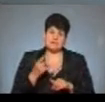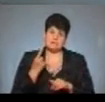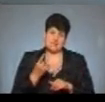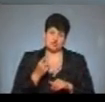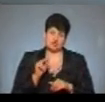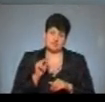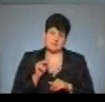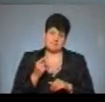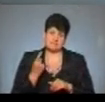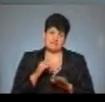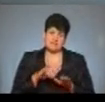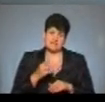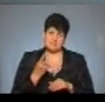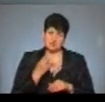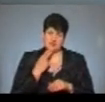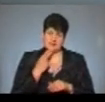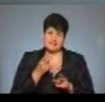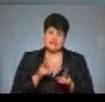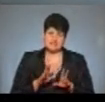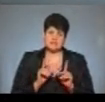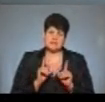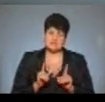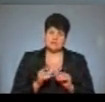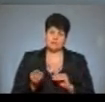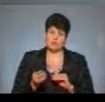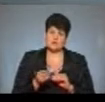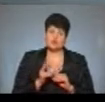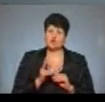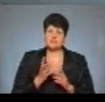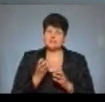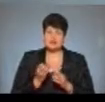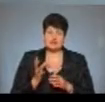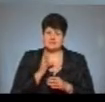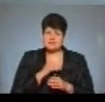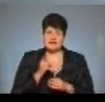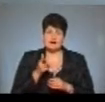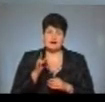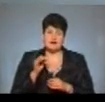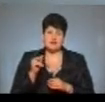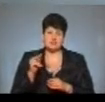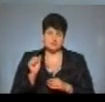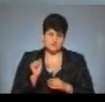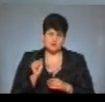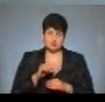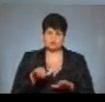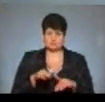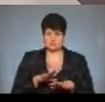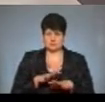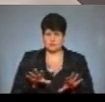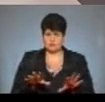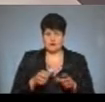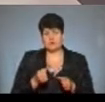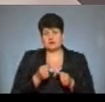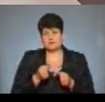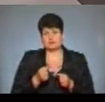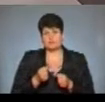1 числа, після 1 червня залишиться тільки посів, хто не досіяв, посіяти гречкою, засіяти площі, щоб не пустувалися, або